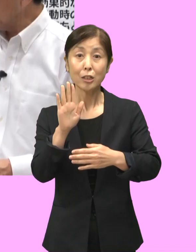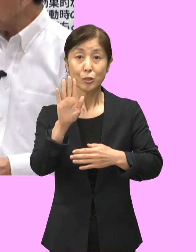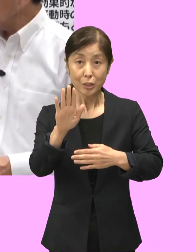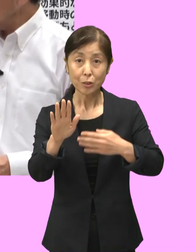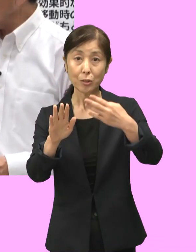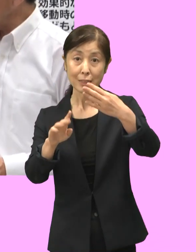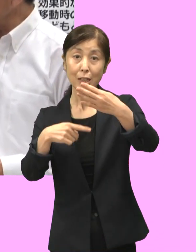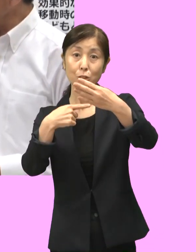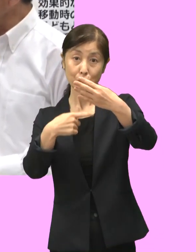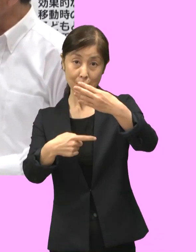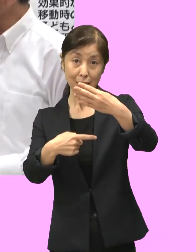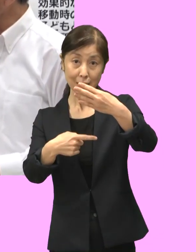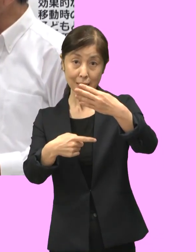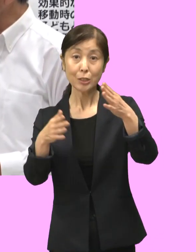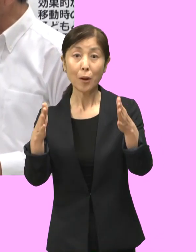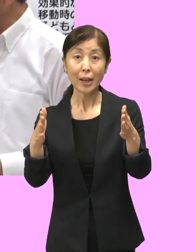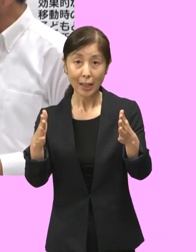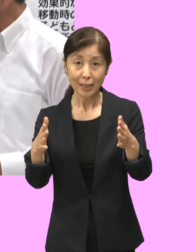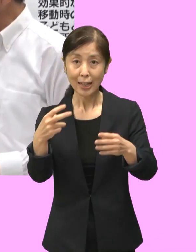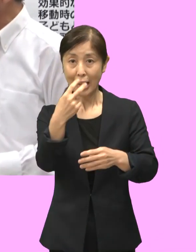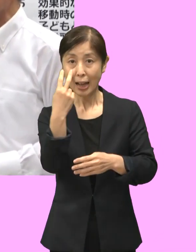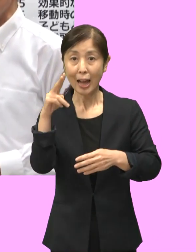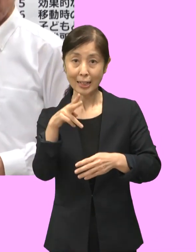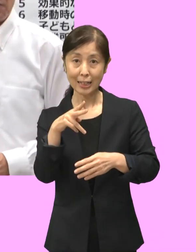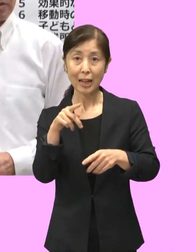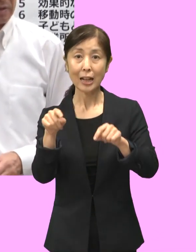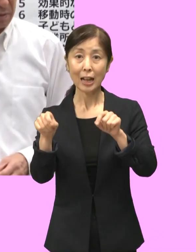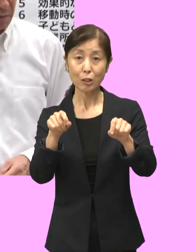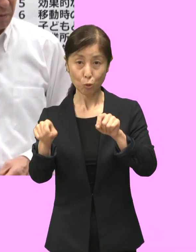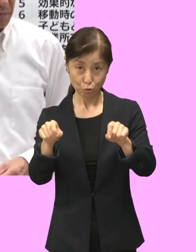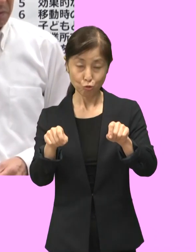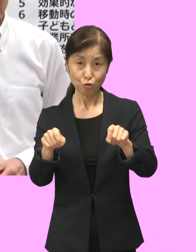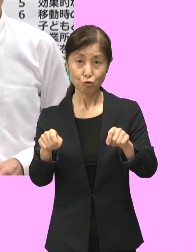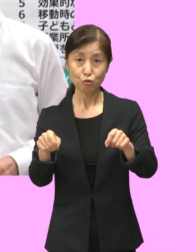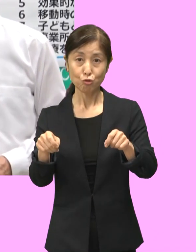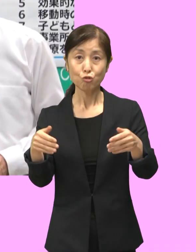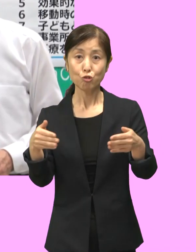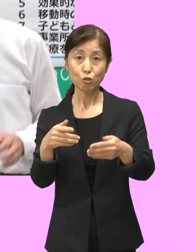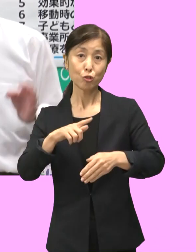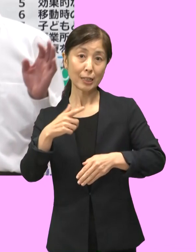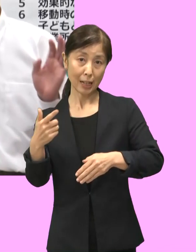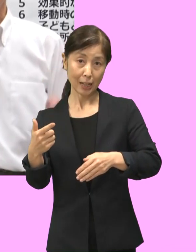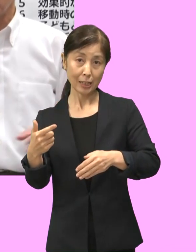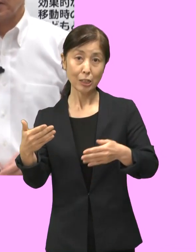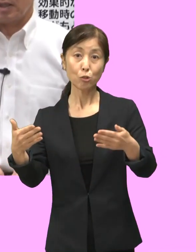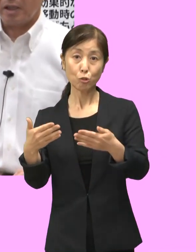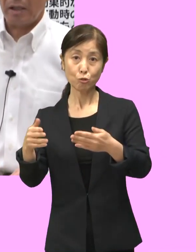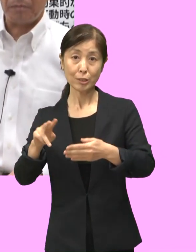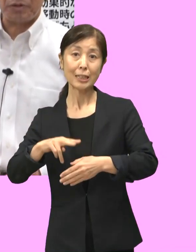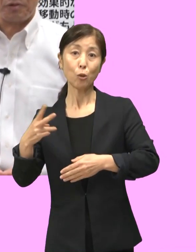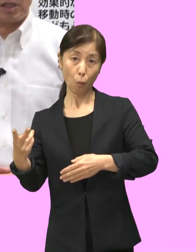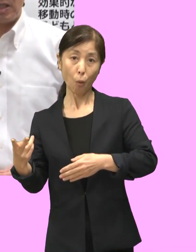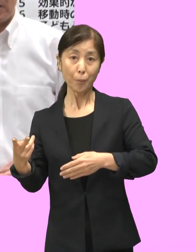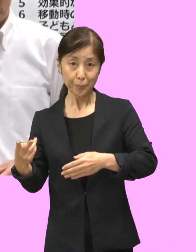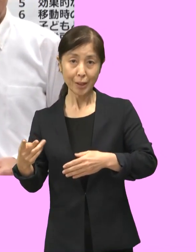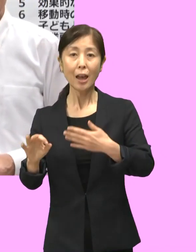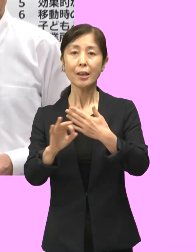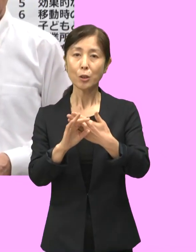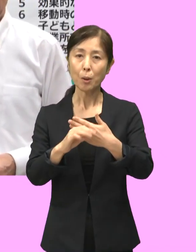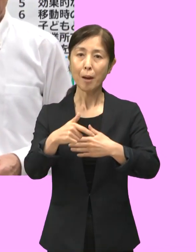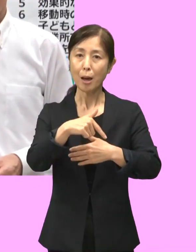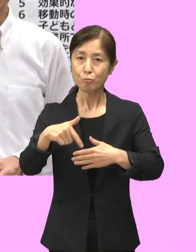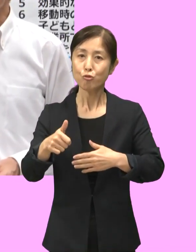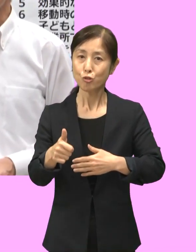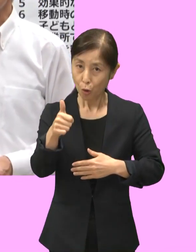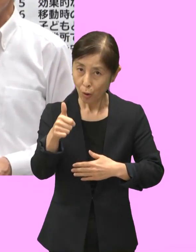に管理監督職以外の職に移動させるということで、例えば部長が60